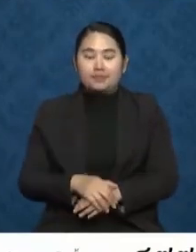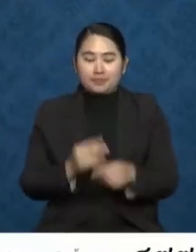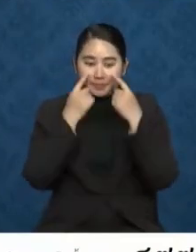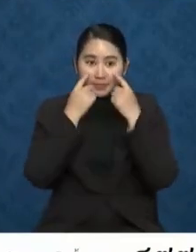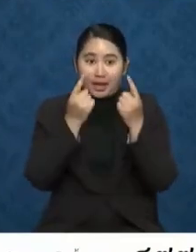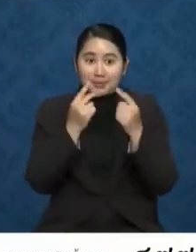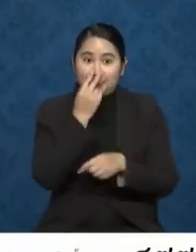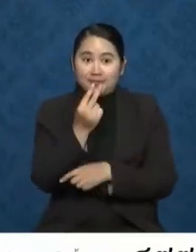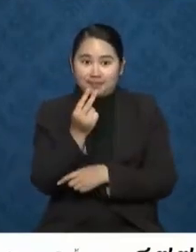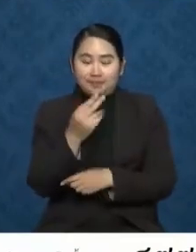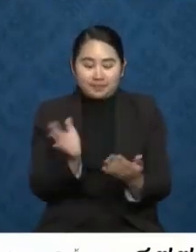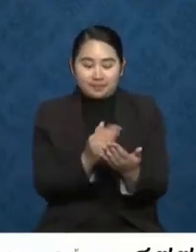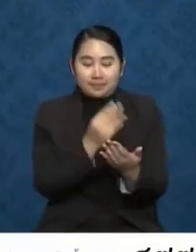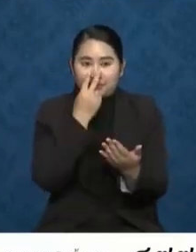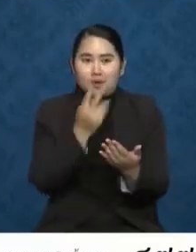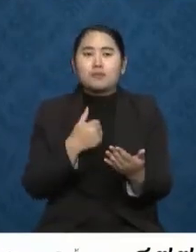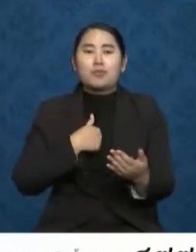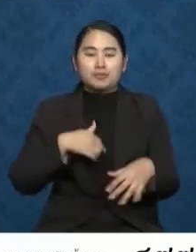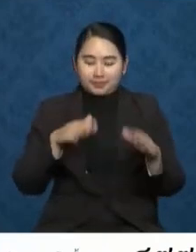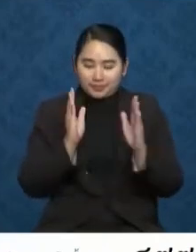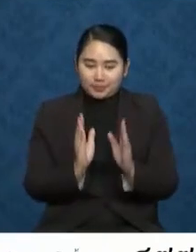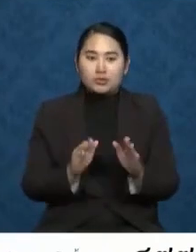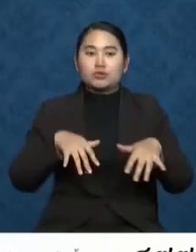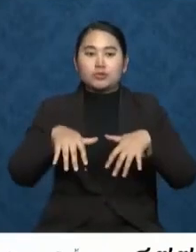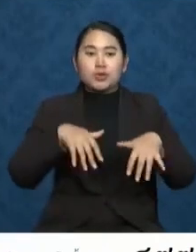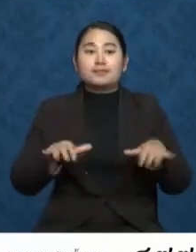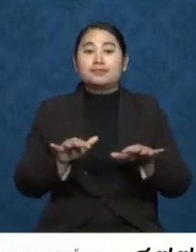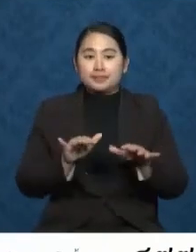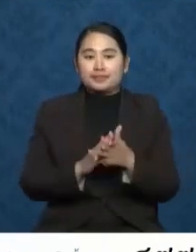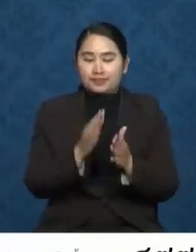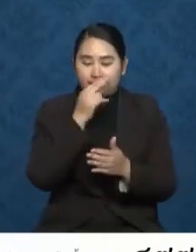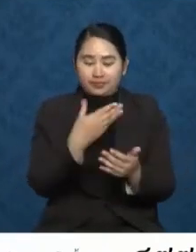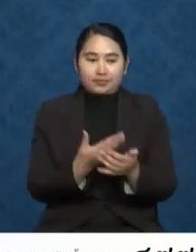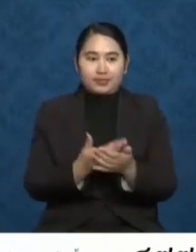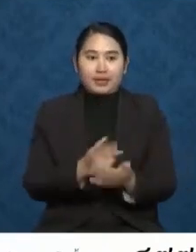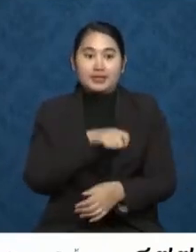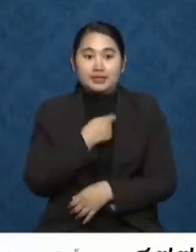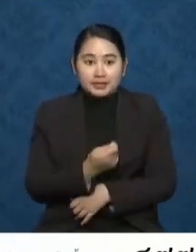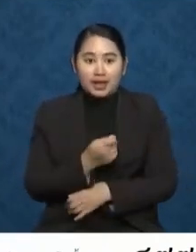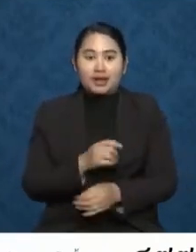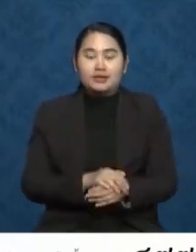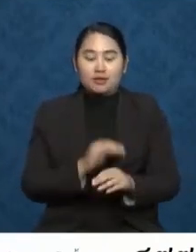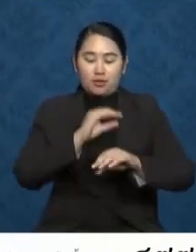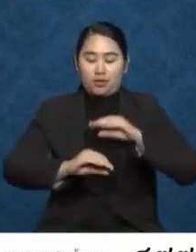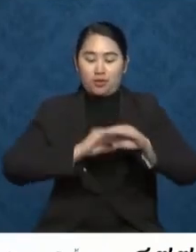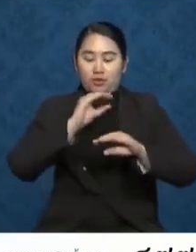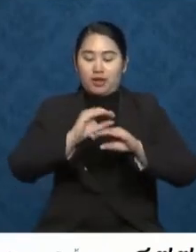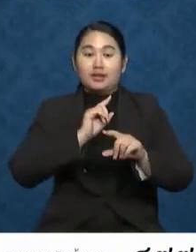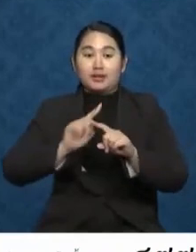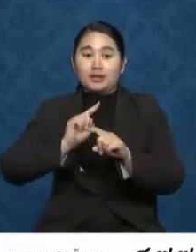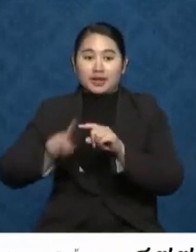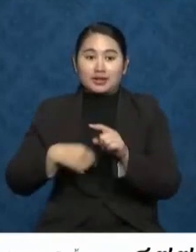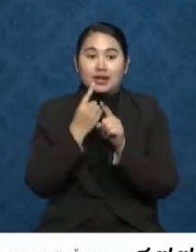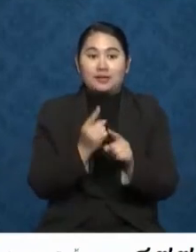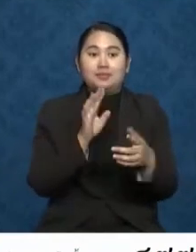พี่น้องประชาชนทั่วไปครับผมก็เป็นพี่น้องประชาชนคนหนึ่งการใช้จ่ายงบด้านความมั่นคงไปในแต่ละแผนและโครงการภายใต้แผนเหล่